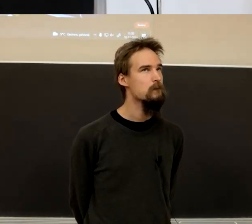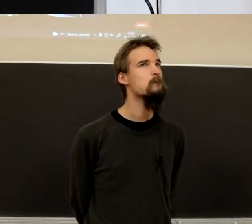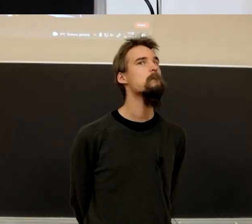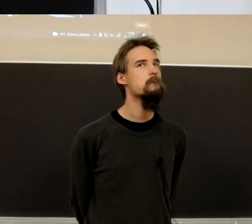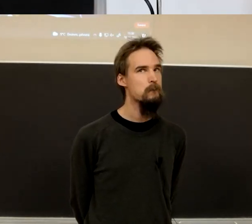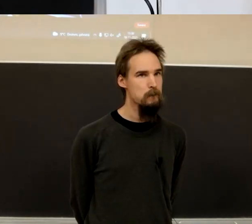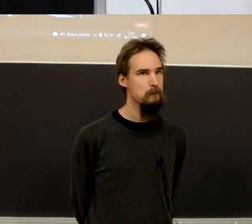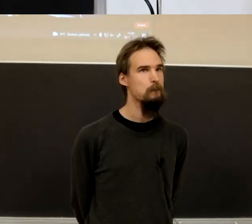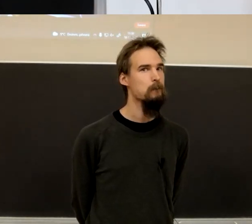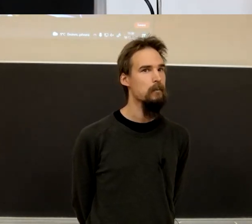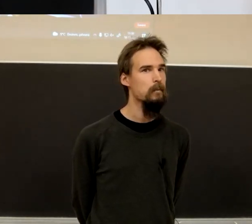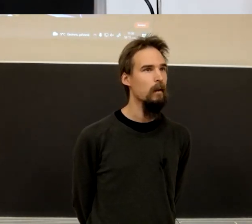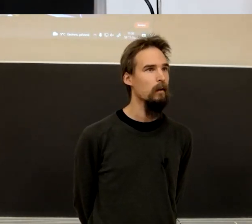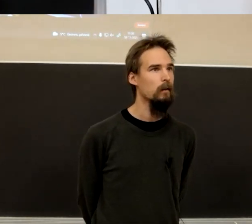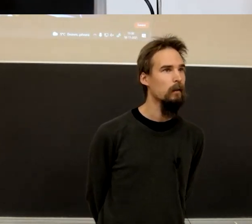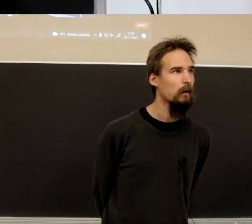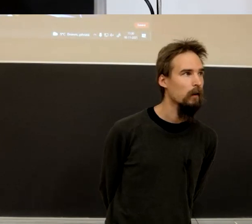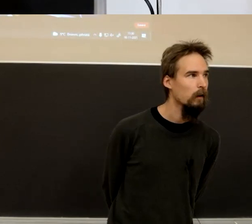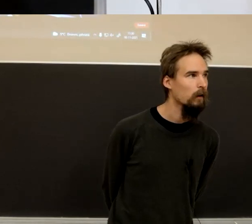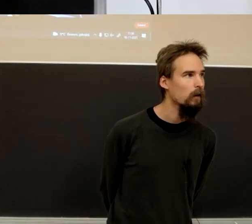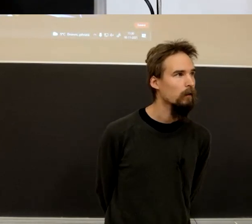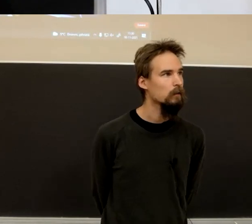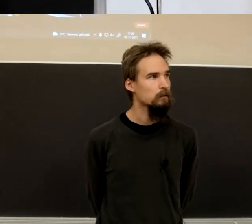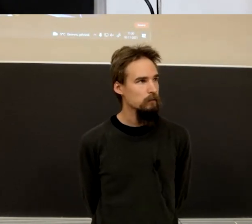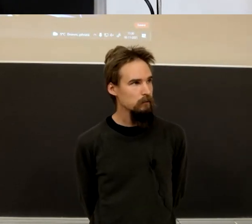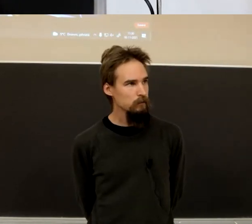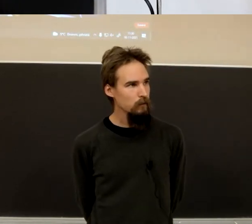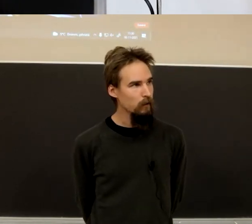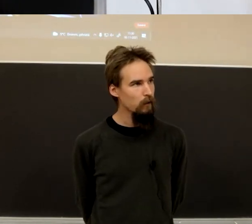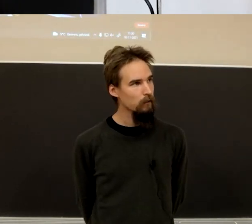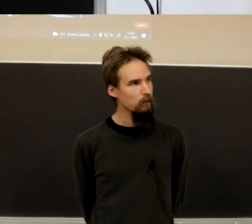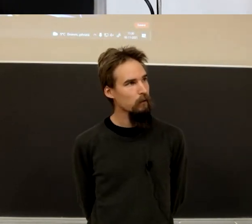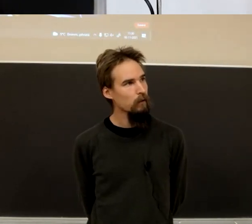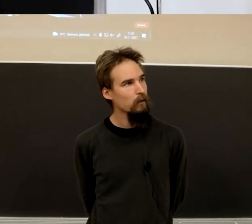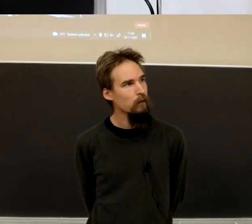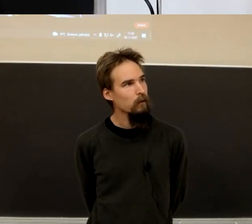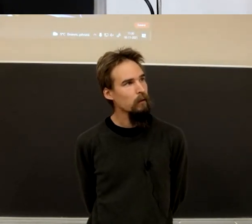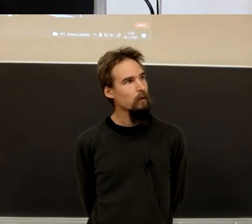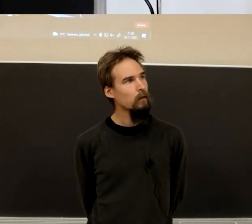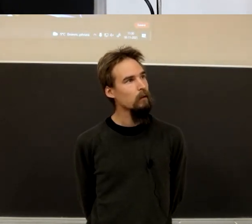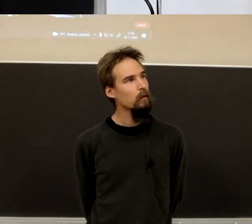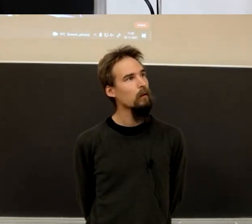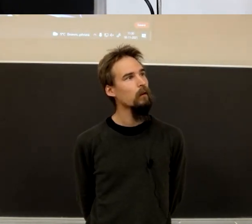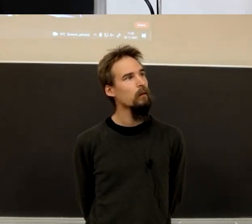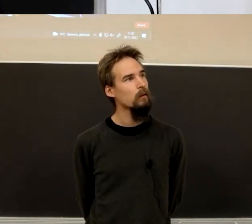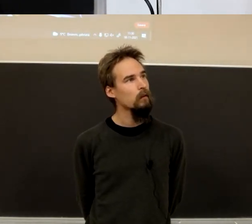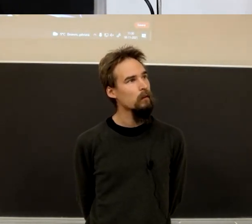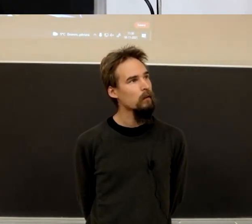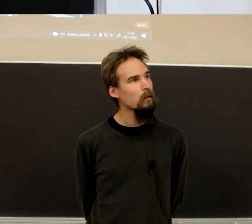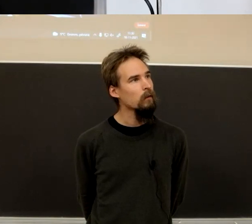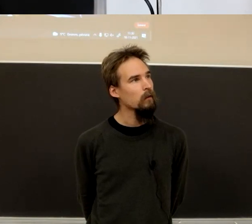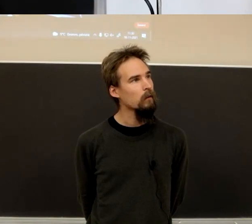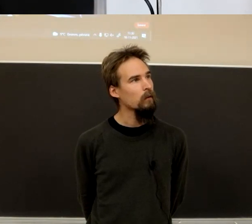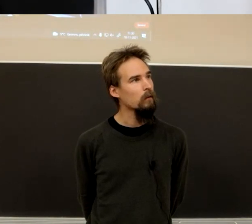kaikki liittyy arvorealismiin, koska siis, ja sitten mä myöskin mietin sitä niin kuin instrumentaalista niin kuin ulospäin suuntautumista, että mä voin periaatteessa olla